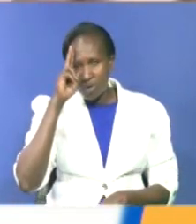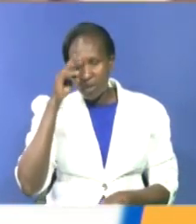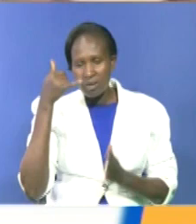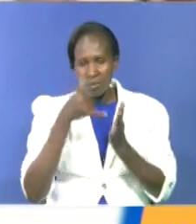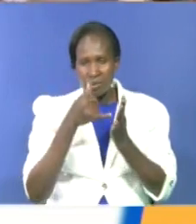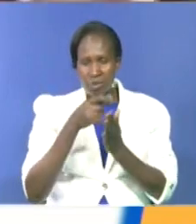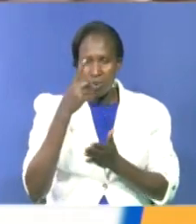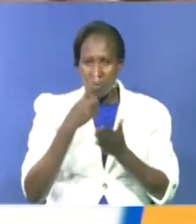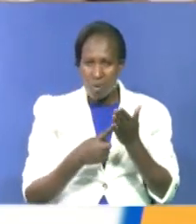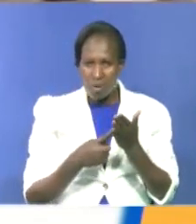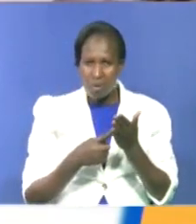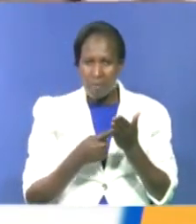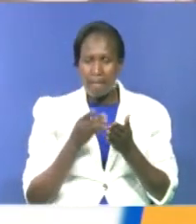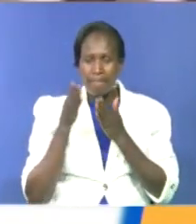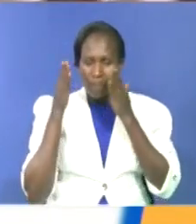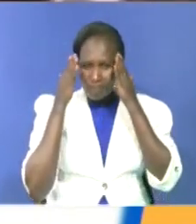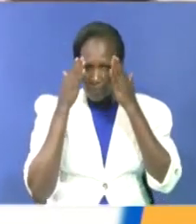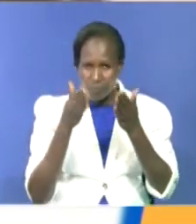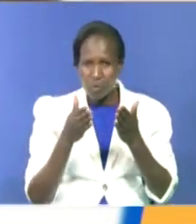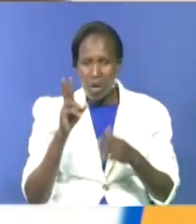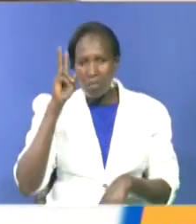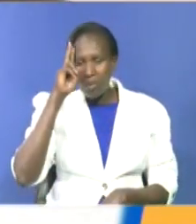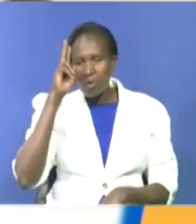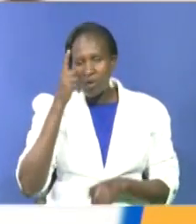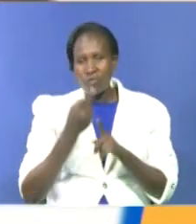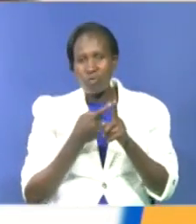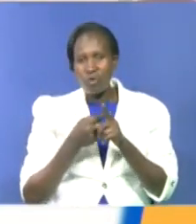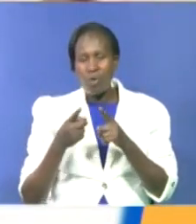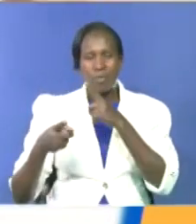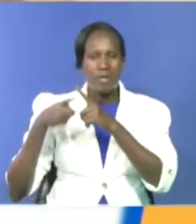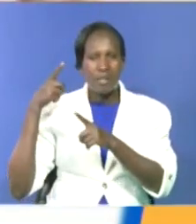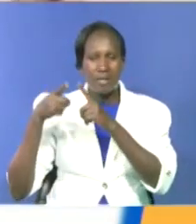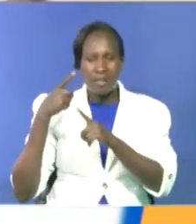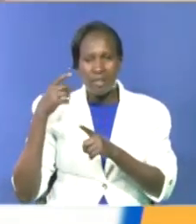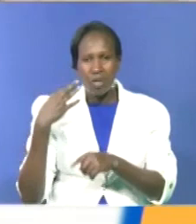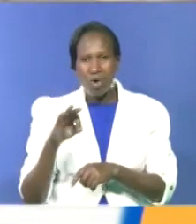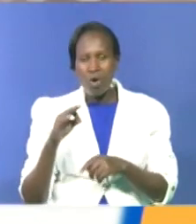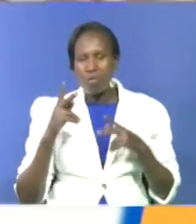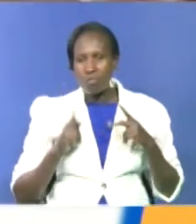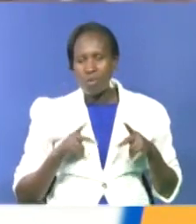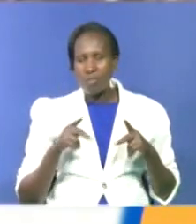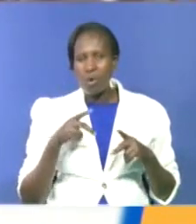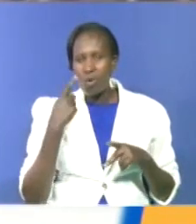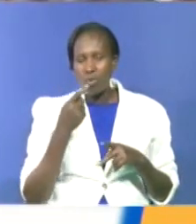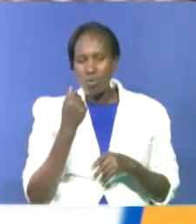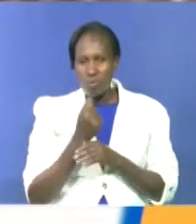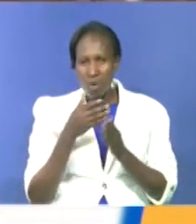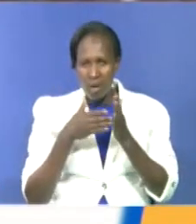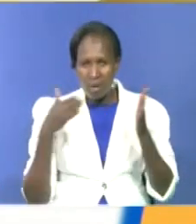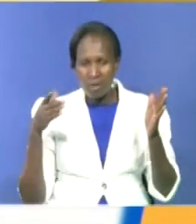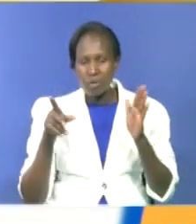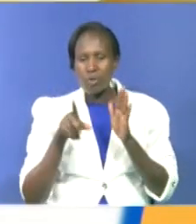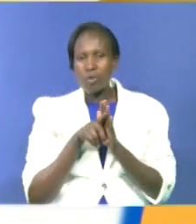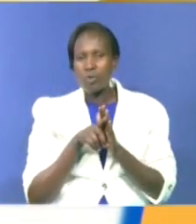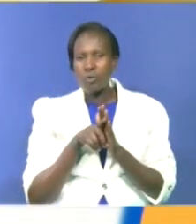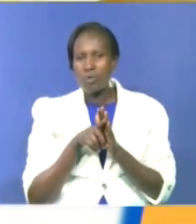ikiwemo lawama zilizoelekezwa kwa maafisa wa polisi kufuatia mauaji ya kiholela ya raia yanayodaiwa kutekelezwa kinyume cha kisheria.